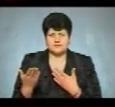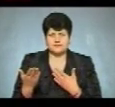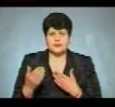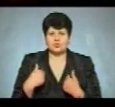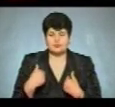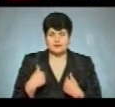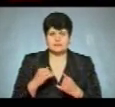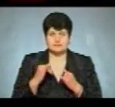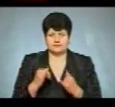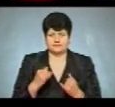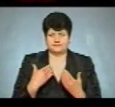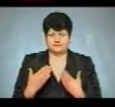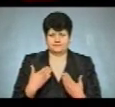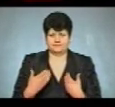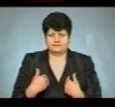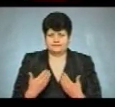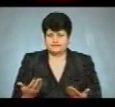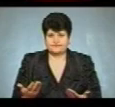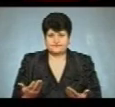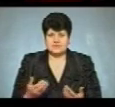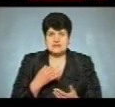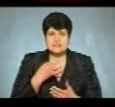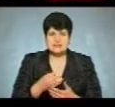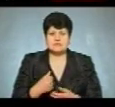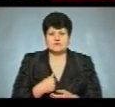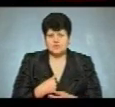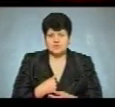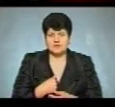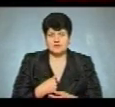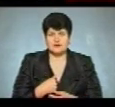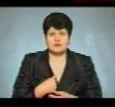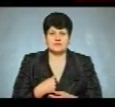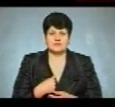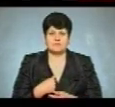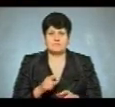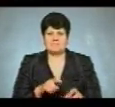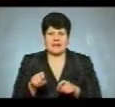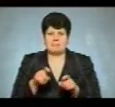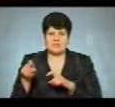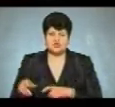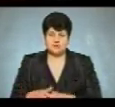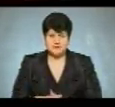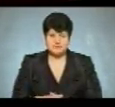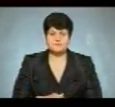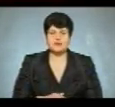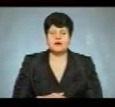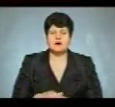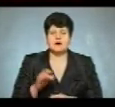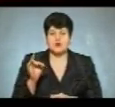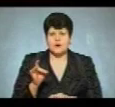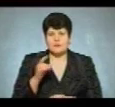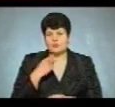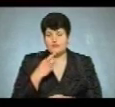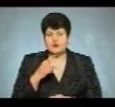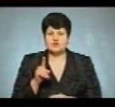негативно відреагували. І сказали, що ренегат, прибіщик. Роман каже, рішення про переїзд